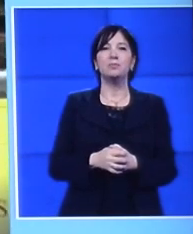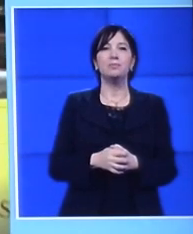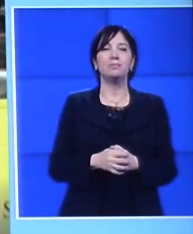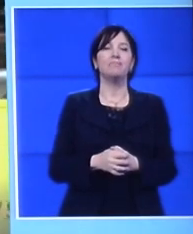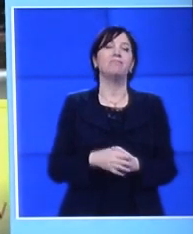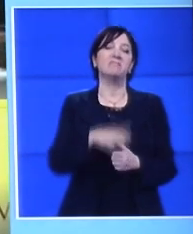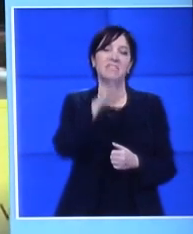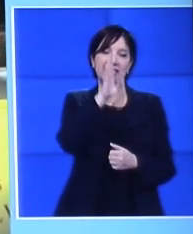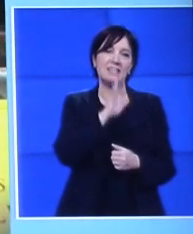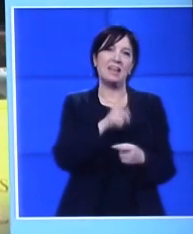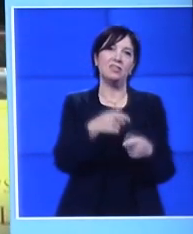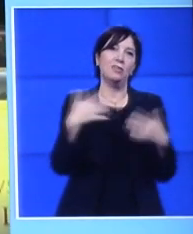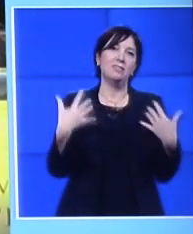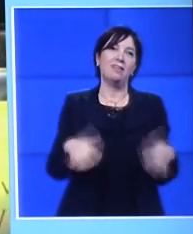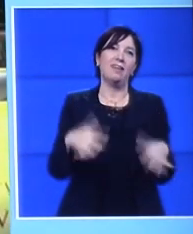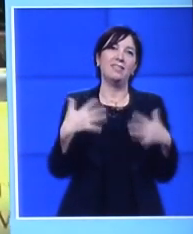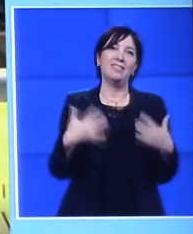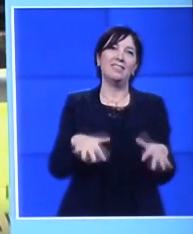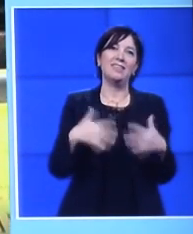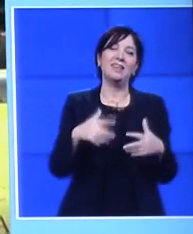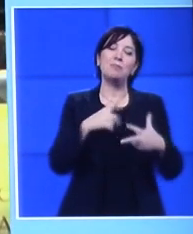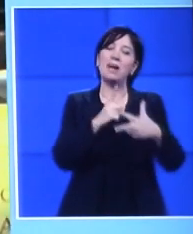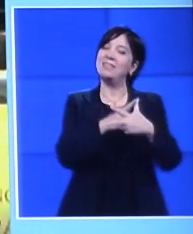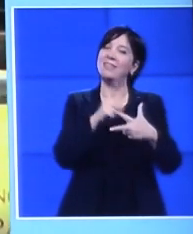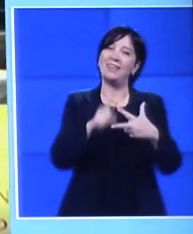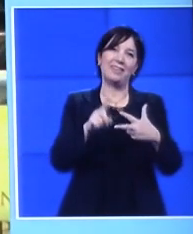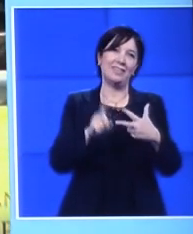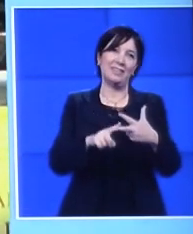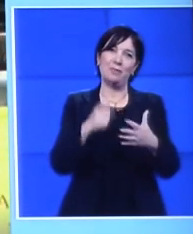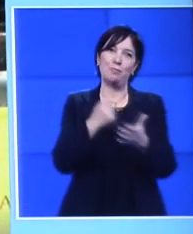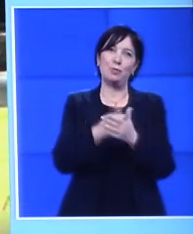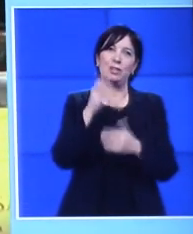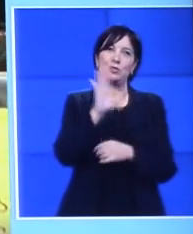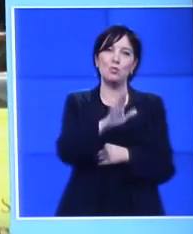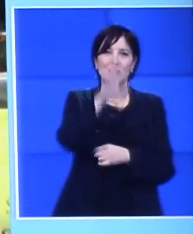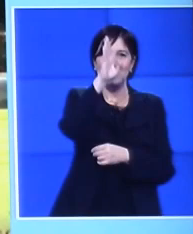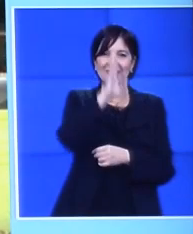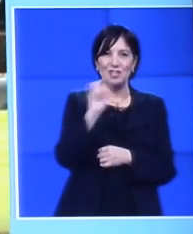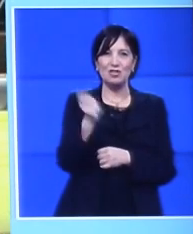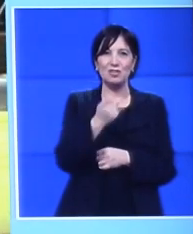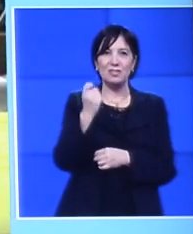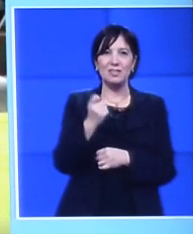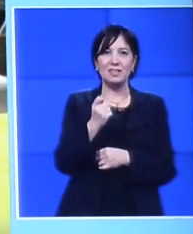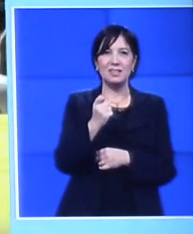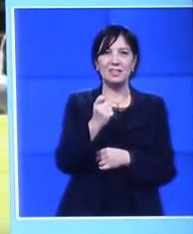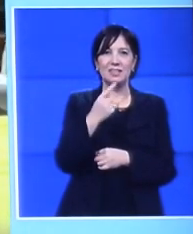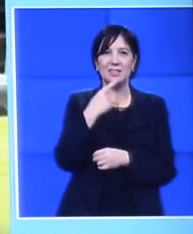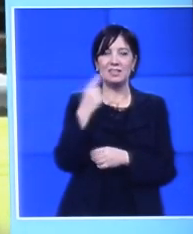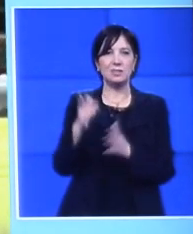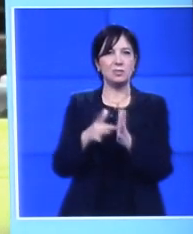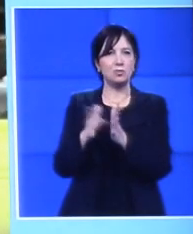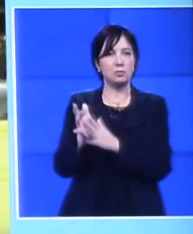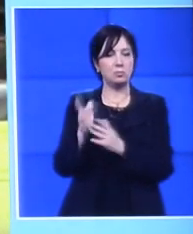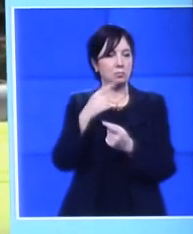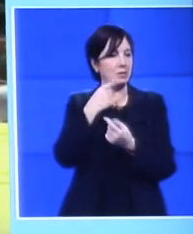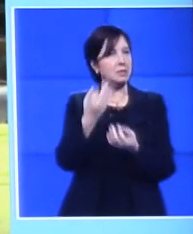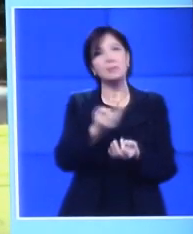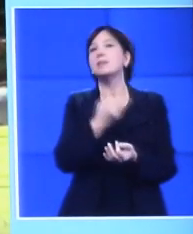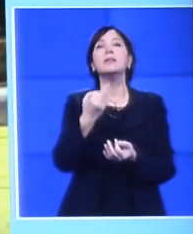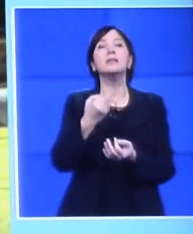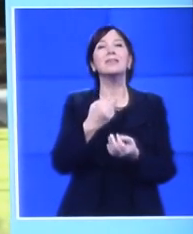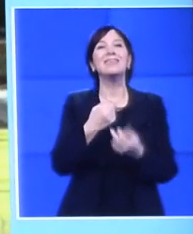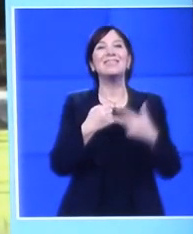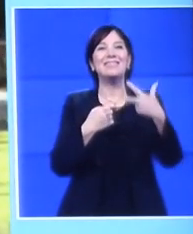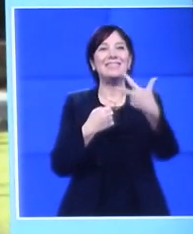Tante, ma diciamo tre soltanto. Come dicono che i gesuiti sempre dicono le cose di a tre,